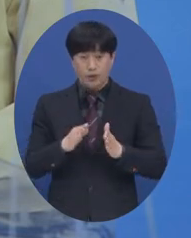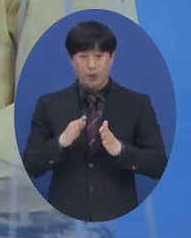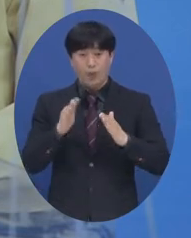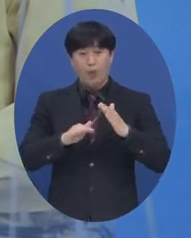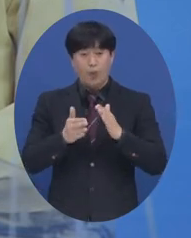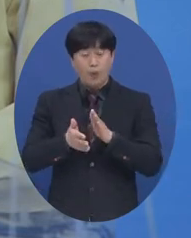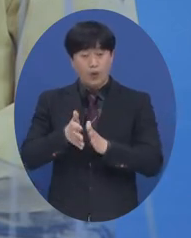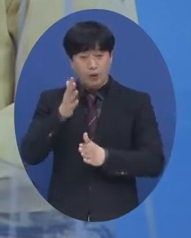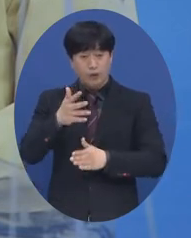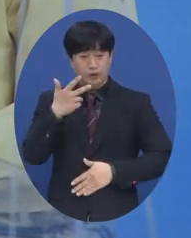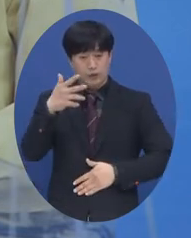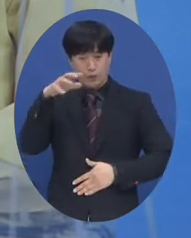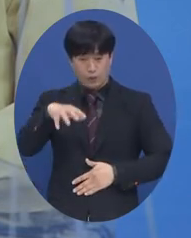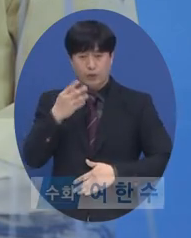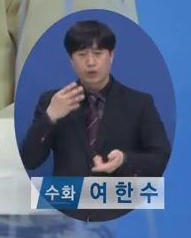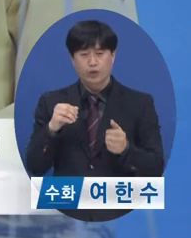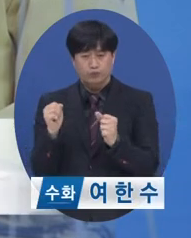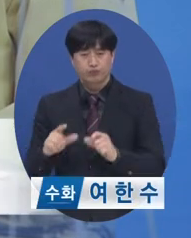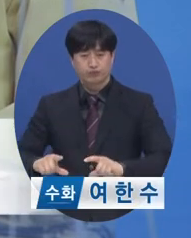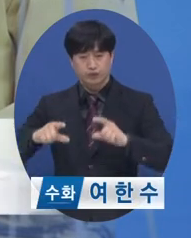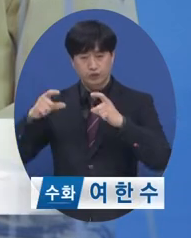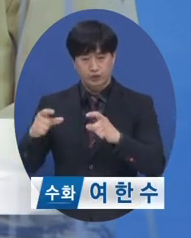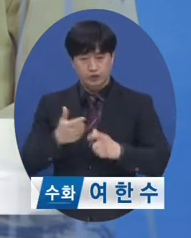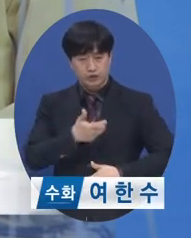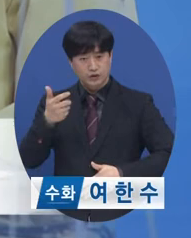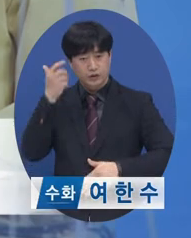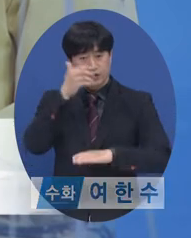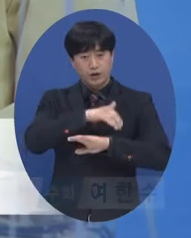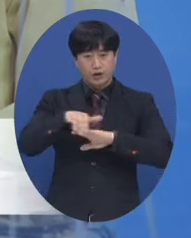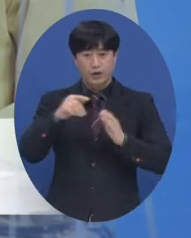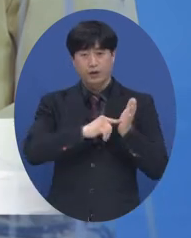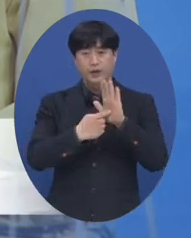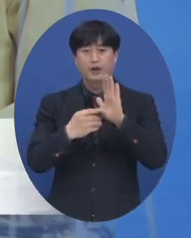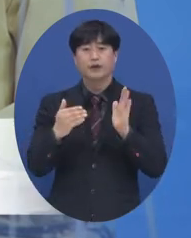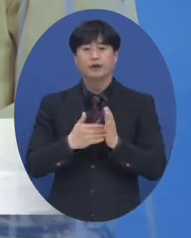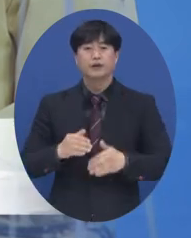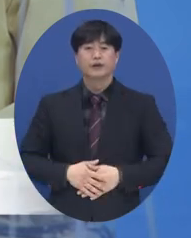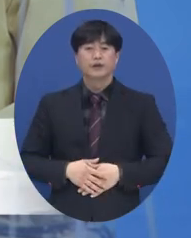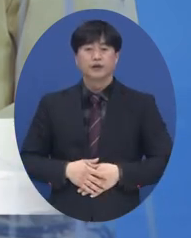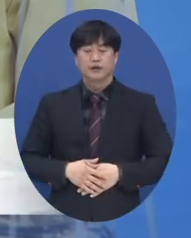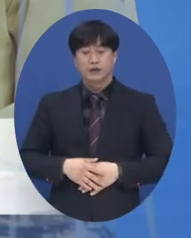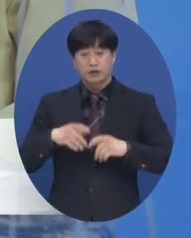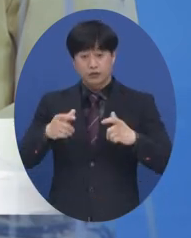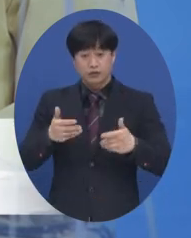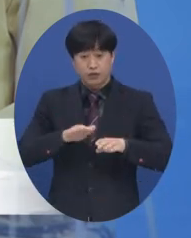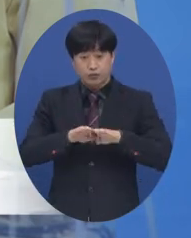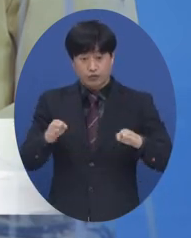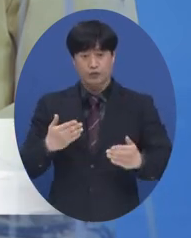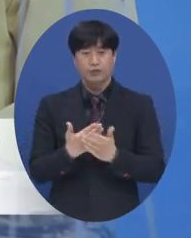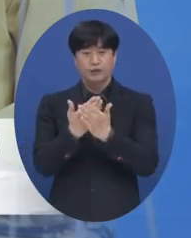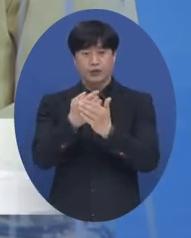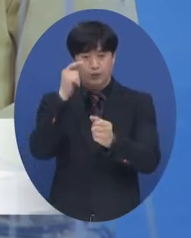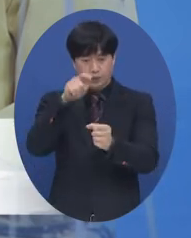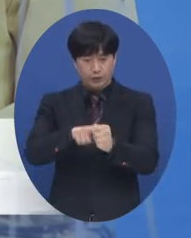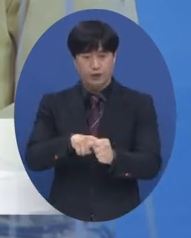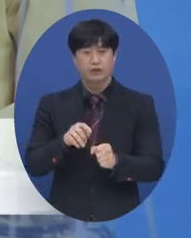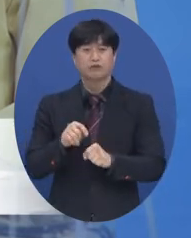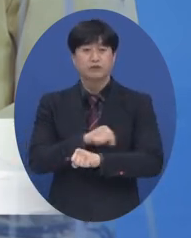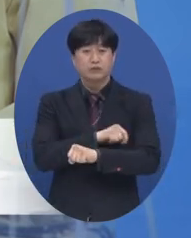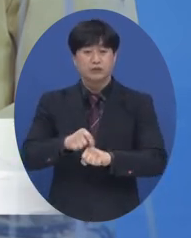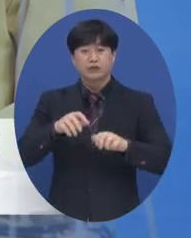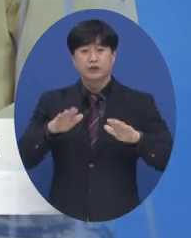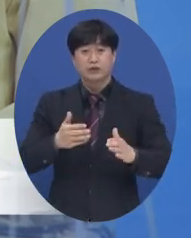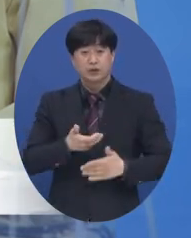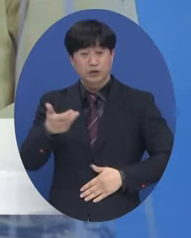경기도가 공공기관 7곳을 경기 북동부 지역으로 이전할 계획이라고 밝혔습니다. 지역 균형 발전을 위해서인데요.